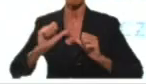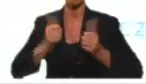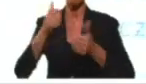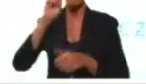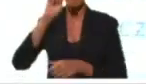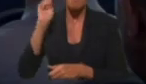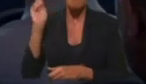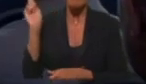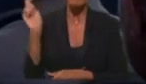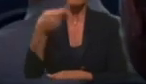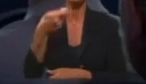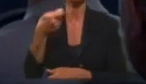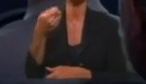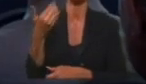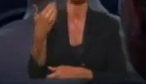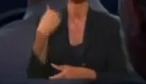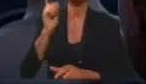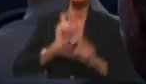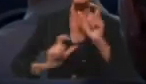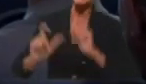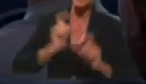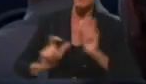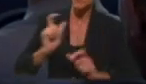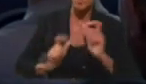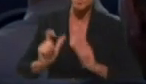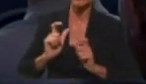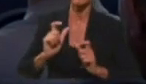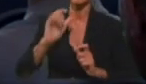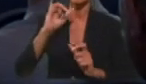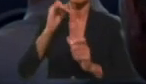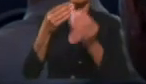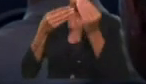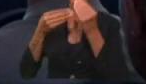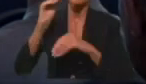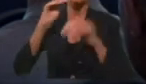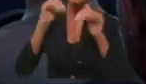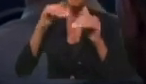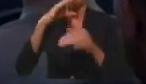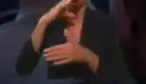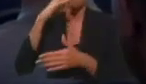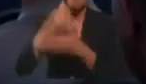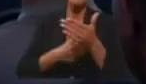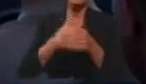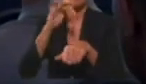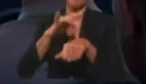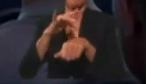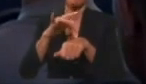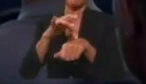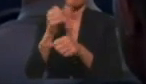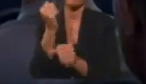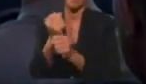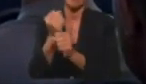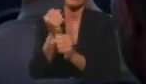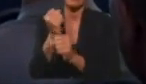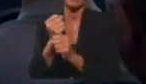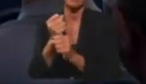byli bardziej usatysfakcjonowani i z większym powodzeniem mogli korzystać z efektów naszej pracy. Szanowni Państwo,